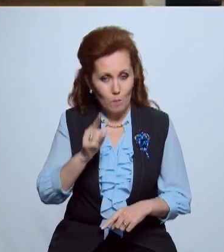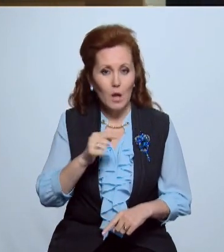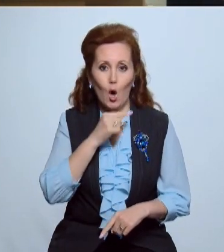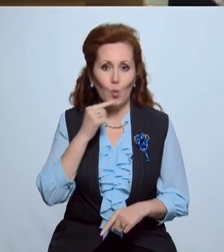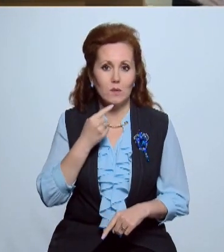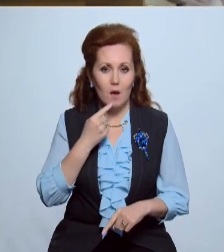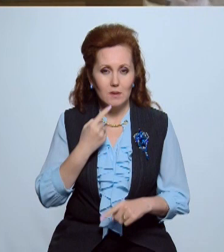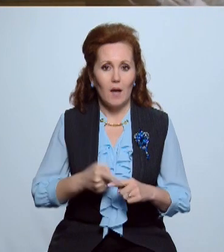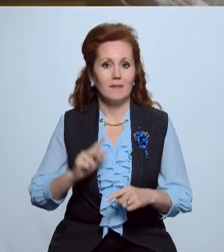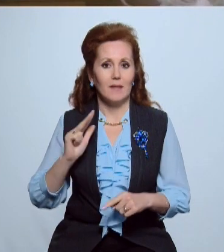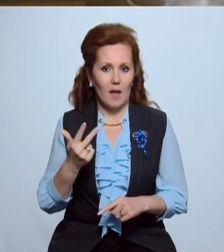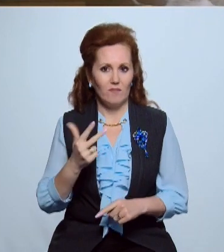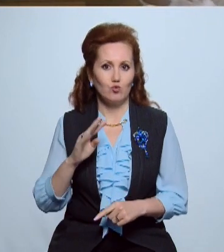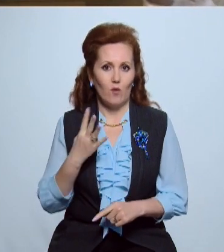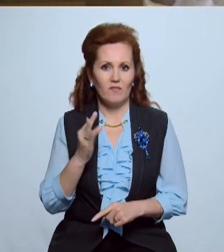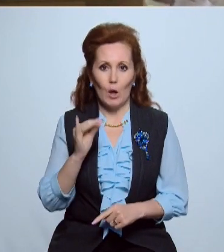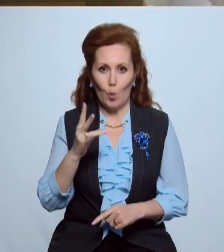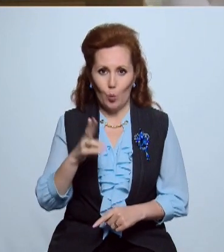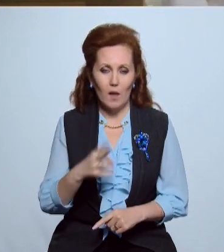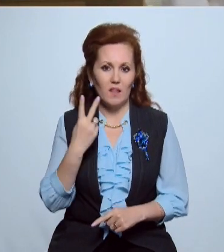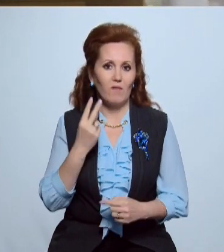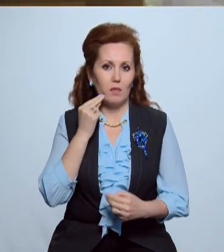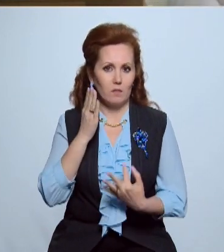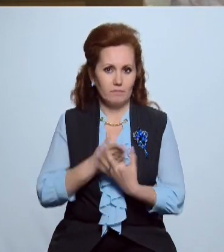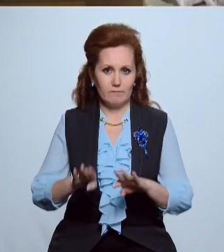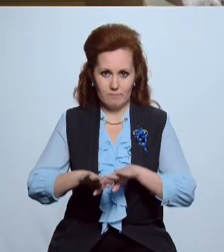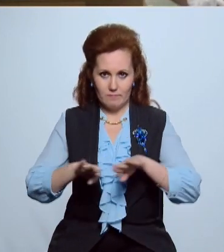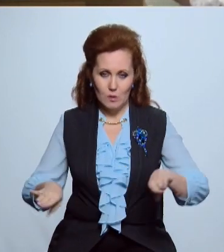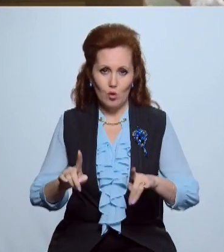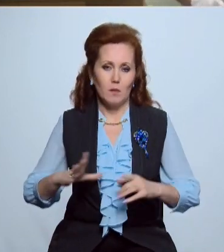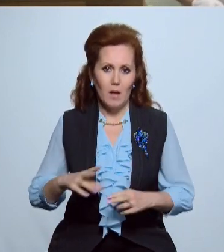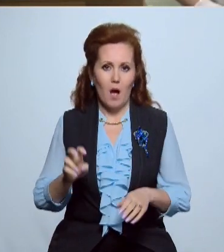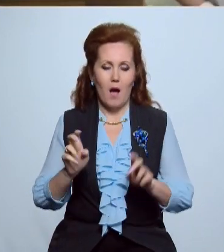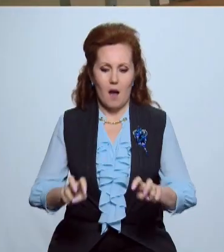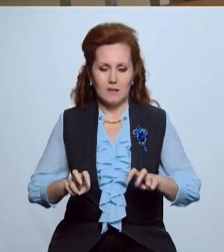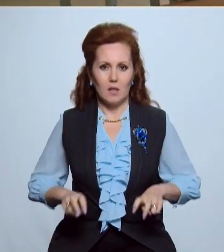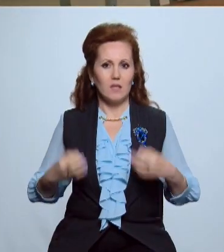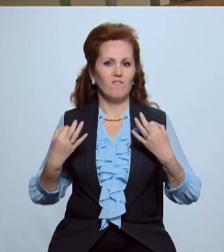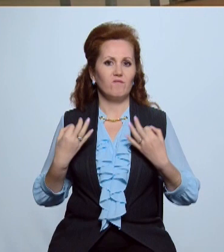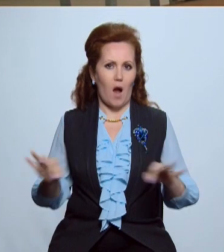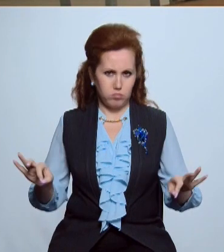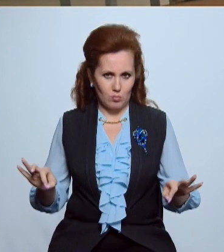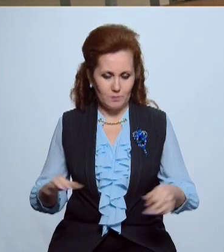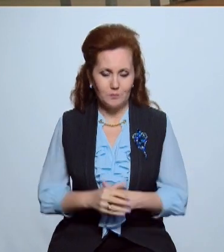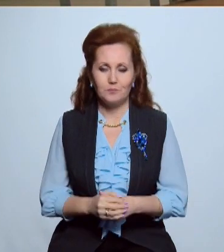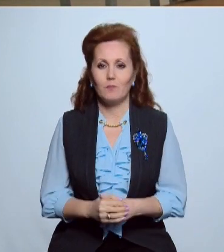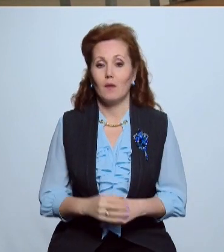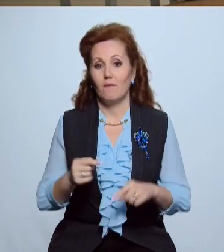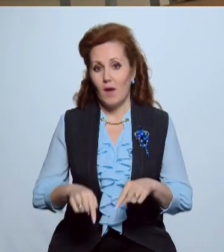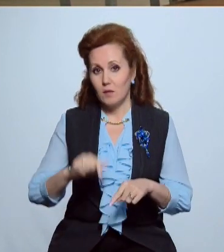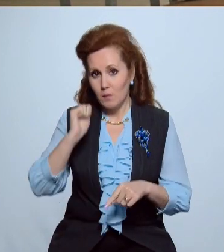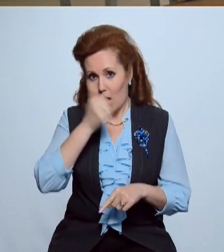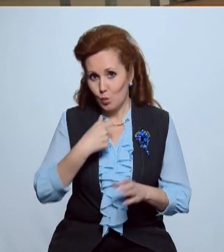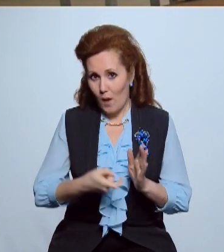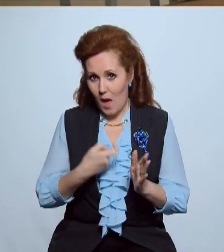у нас будет 3-4 июня. На две даты разделили, чтобы обеспечить рассадку свободную. В этом году